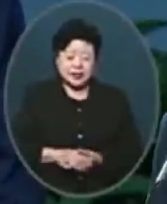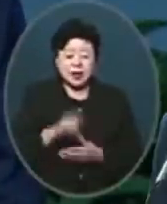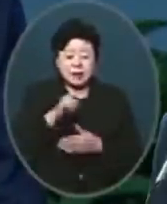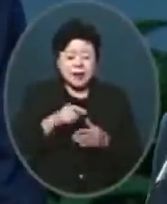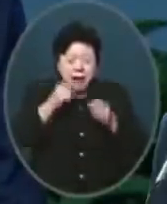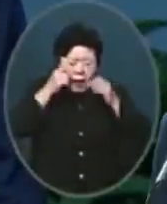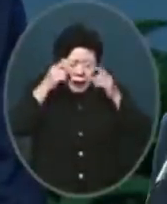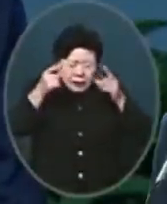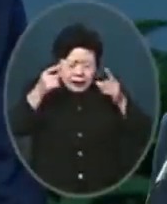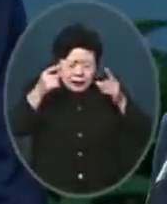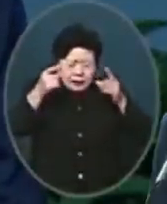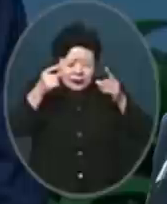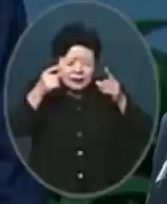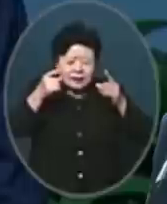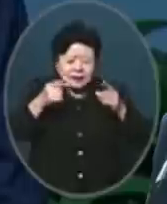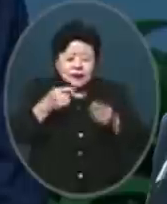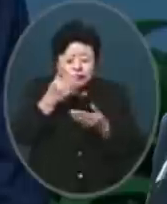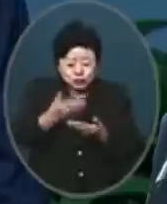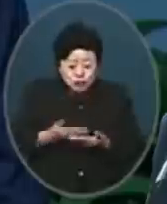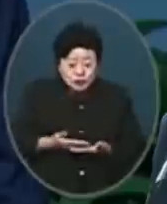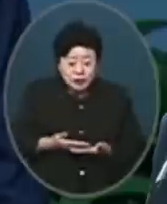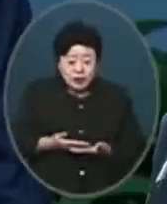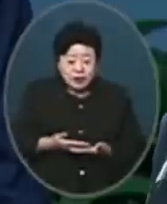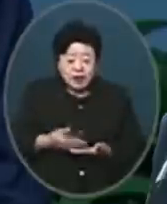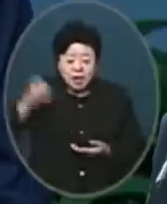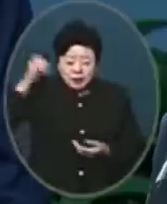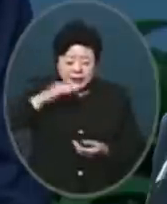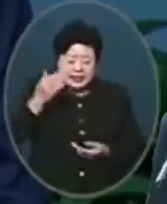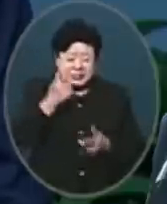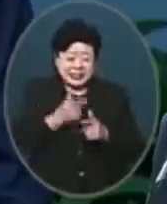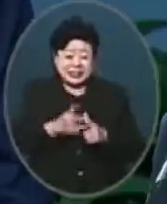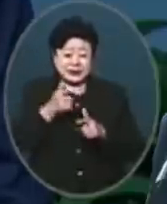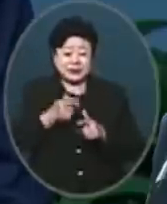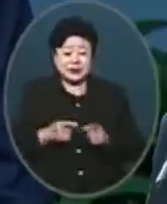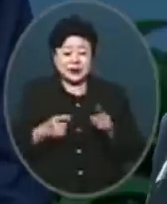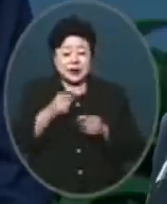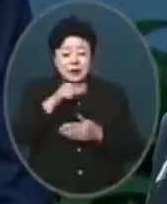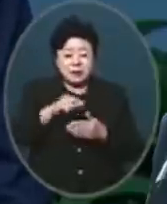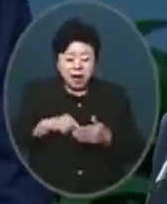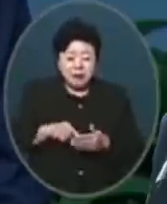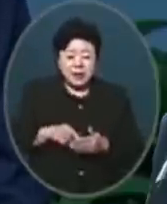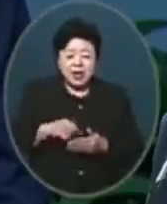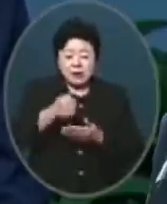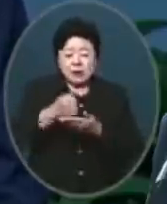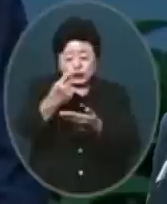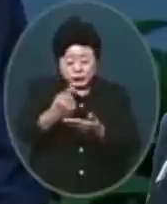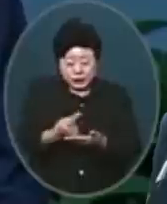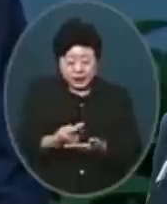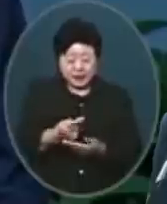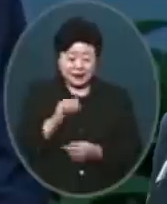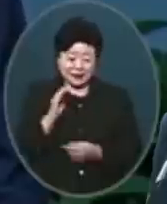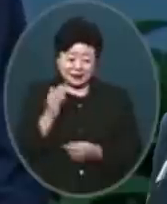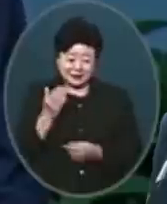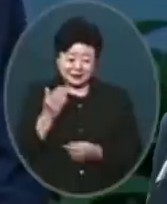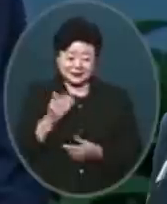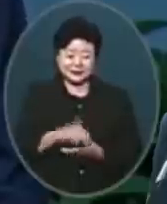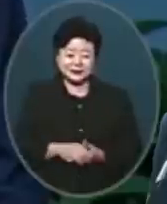마음의 깨달음을 주심으로 빛 되신 예수님을 마음속에 모시더래서